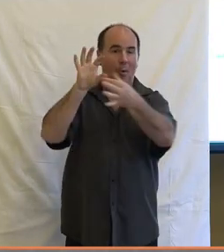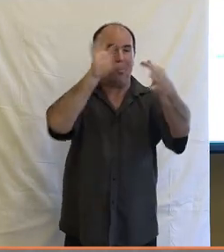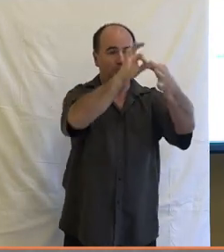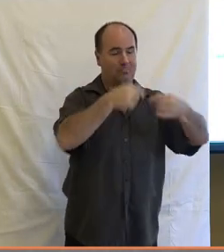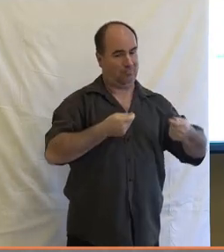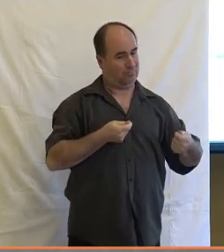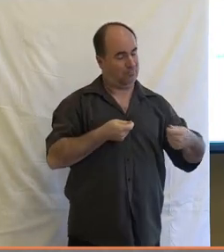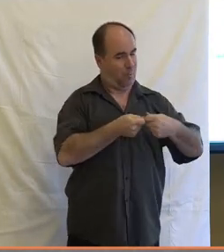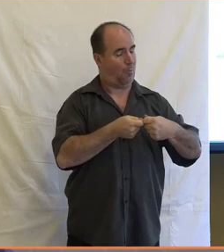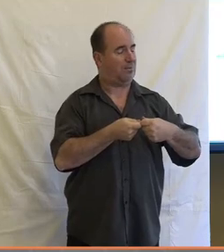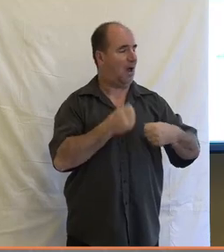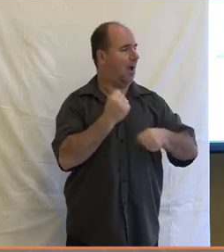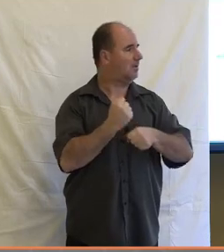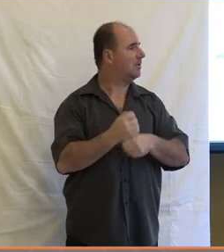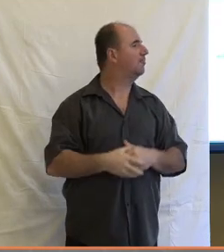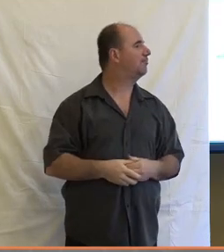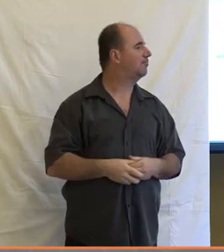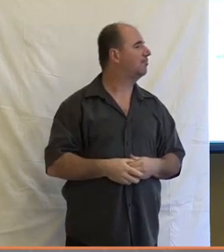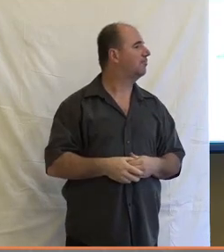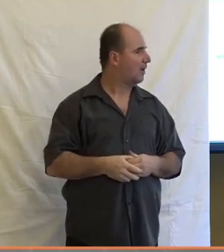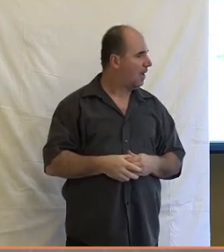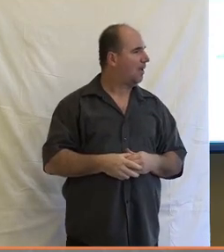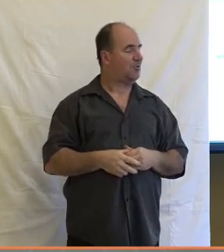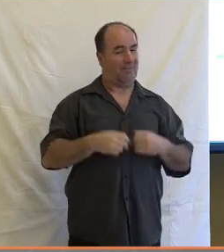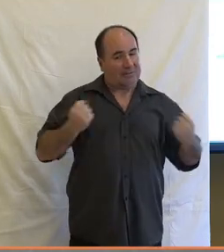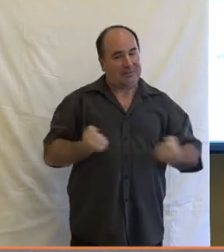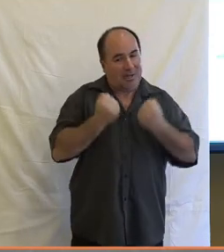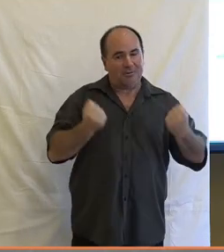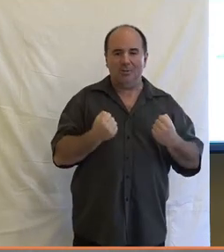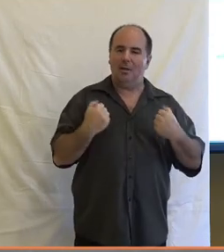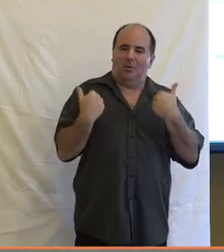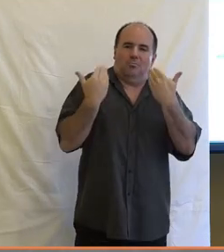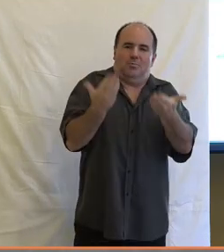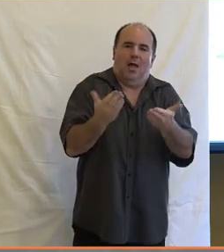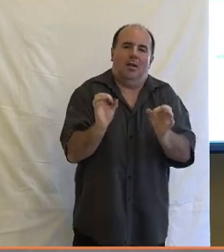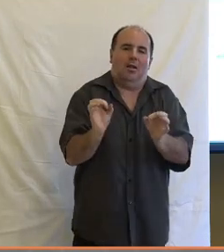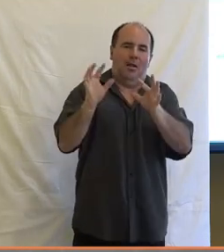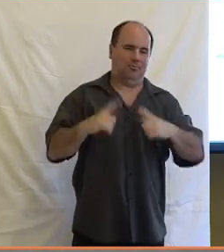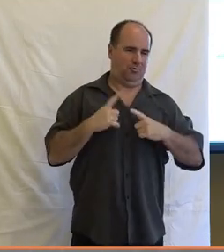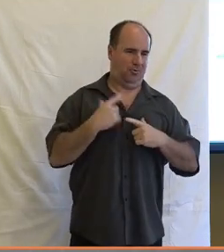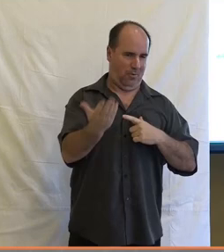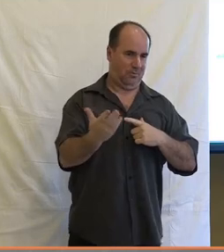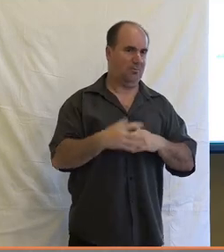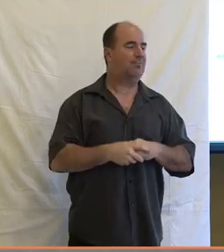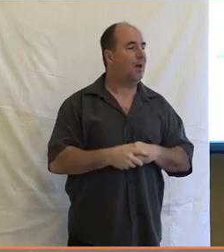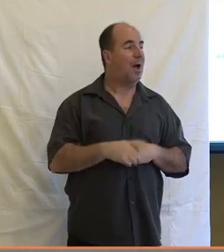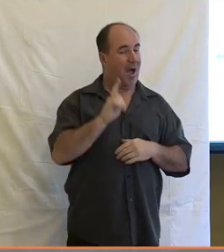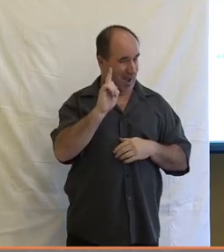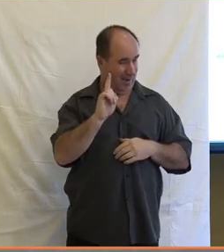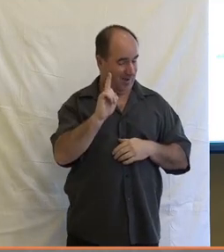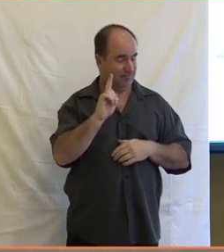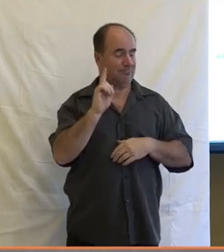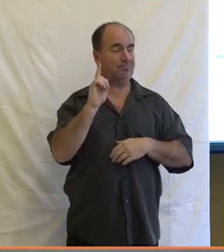vlastně přichází ten člověk, nebo snažíte se nabídnout někomu, abyste zkvalitnili ten život. Ale pak opravdu je zapotřebí říct i to B a